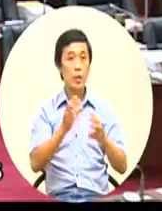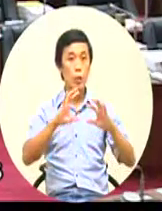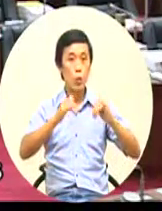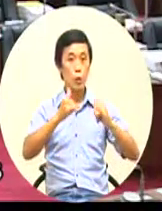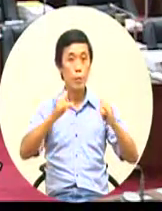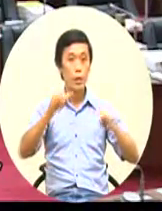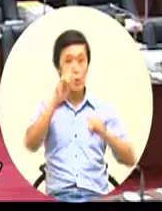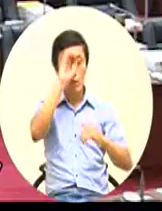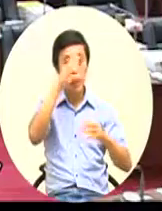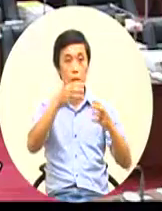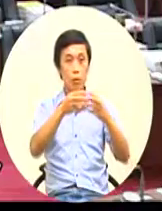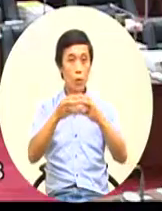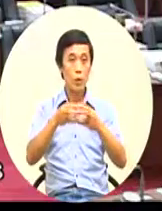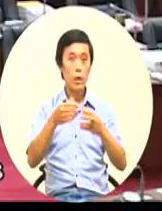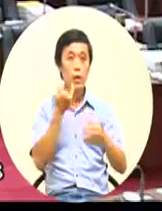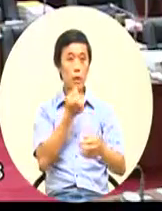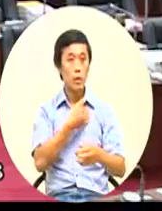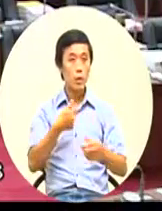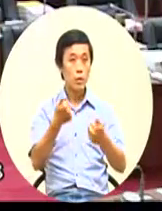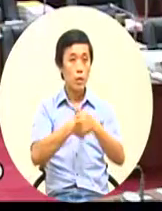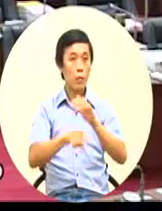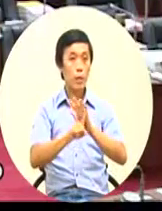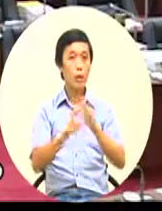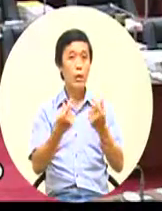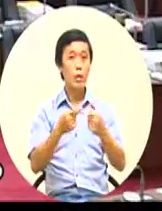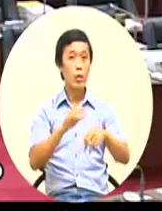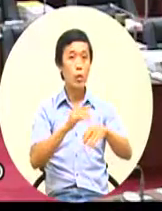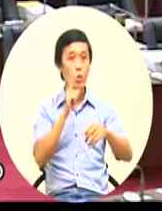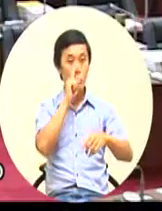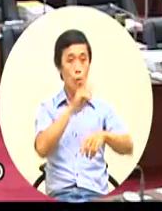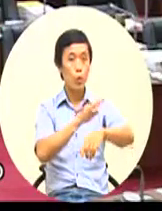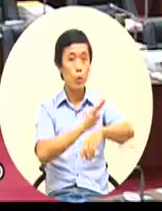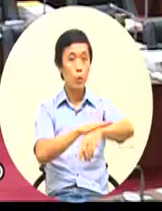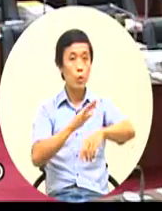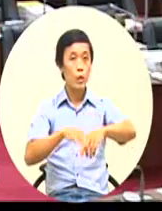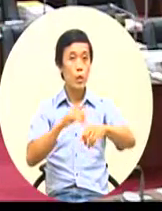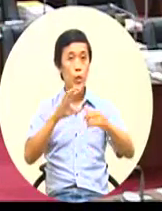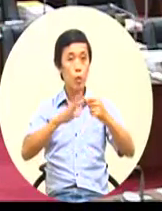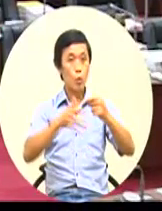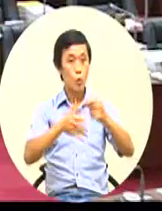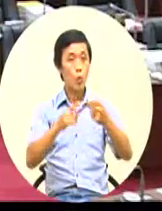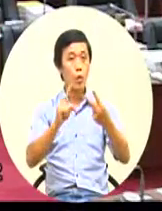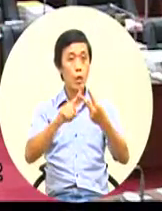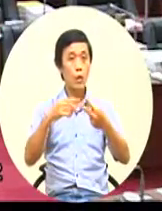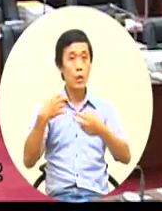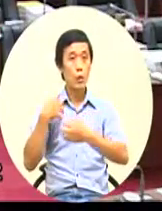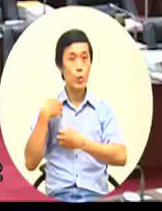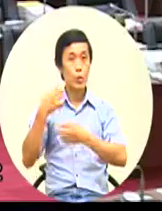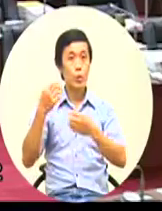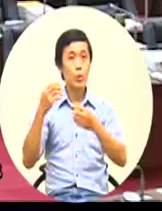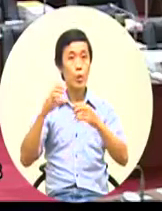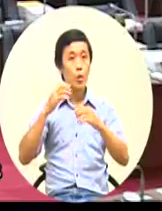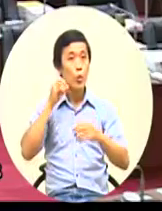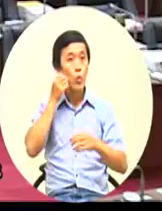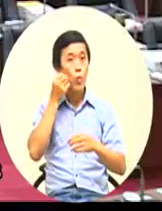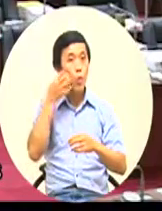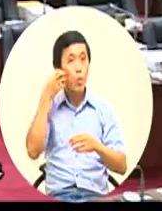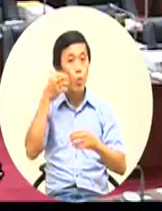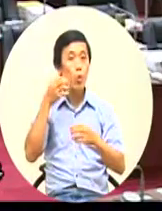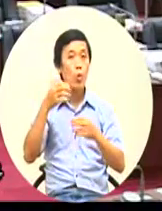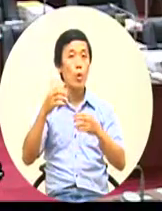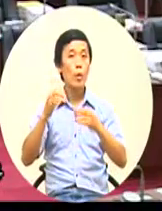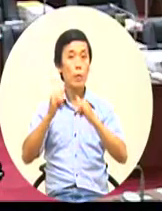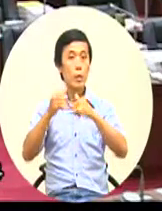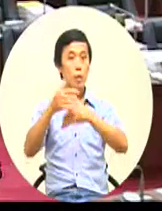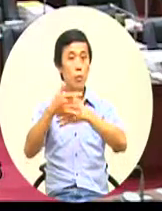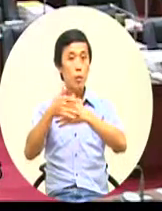代表我们的团体包含咱古镇阿国中，包含我们眷村反坡迁的团体一起来现